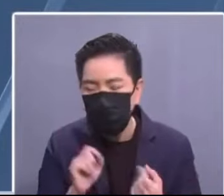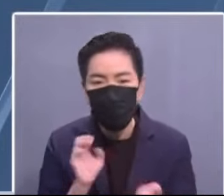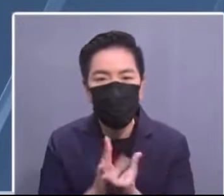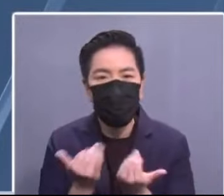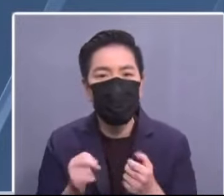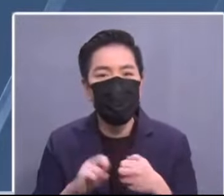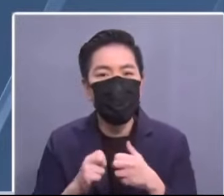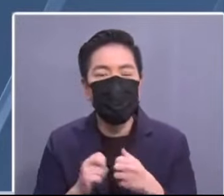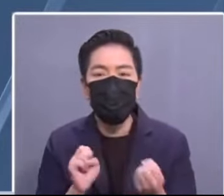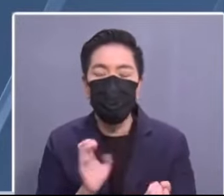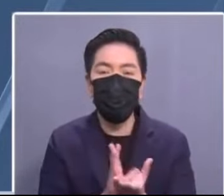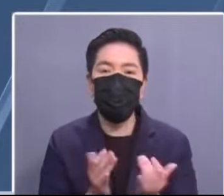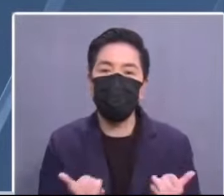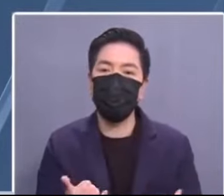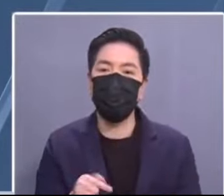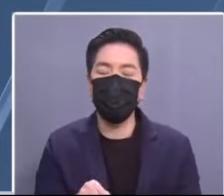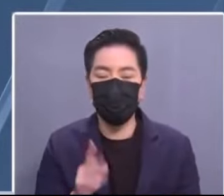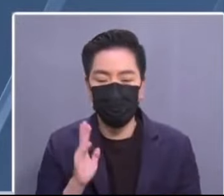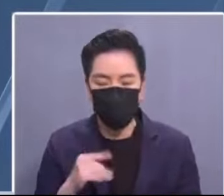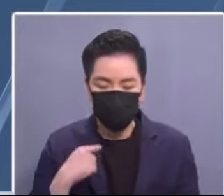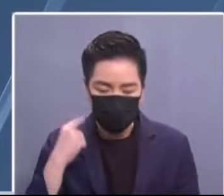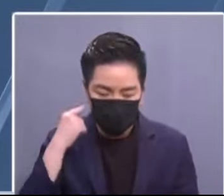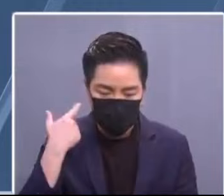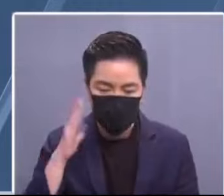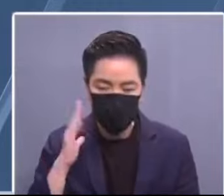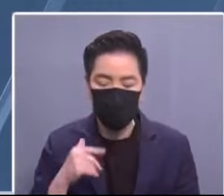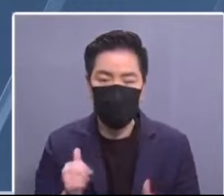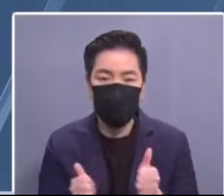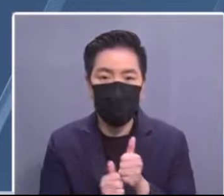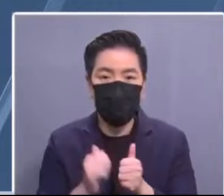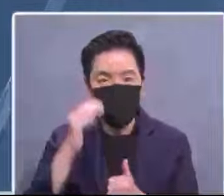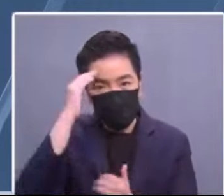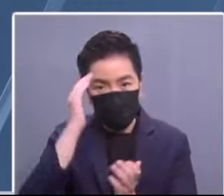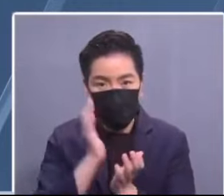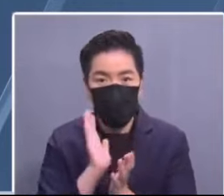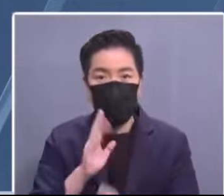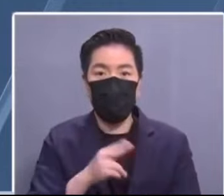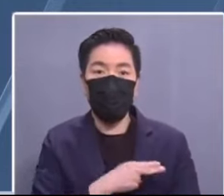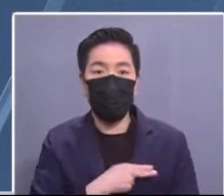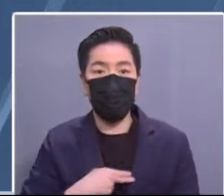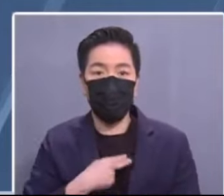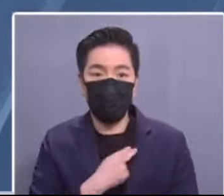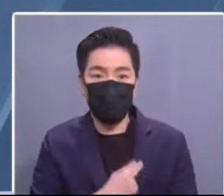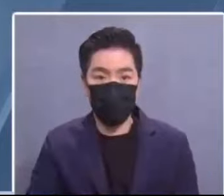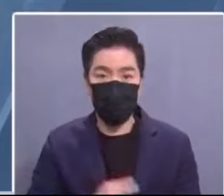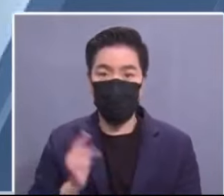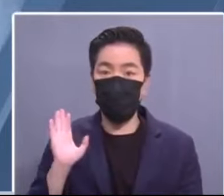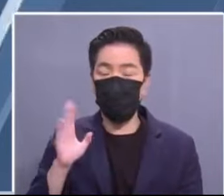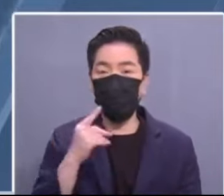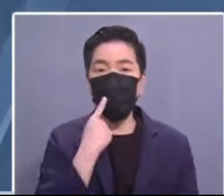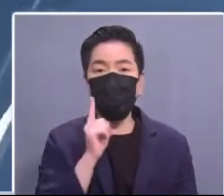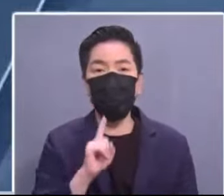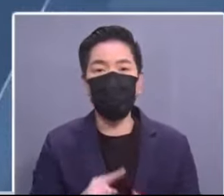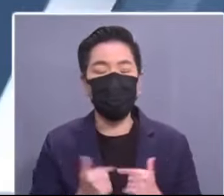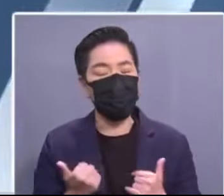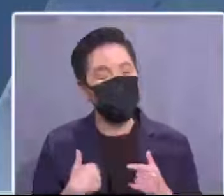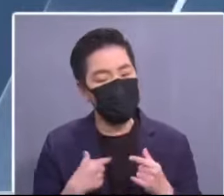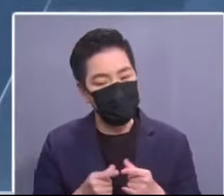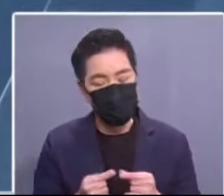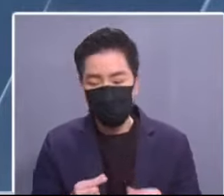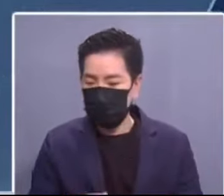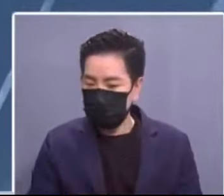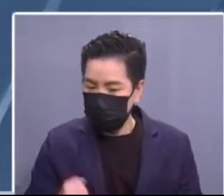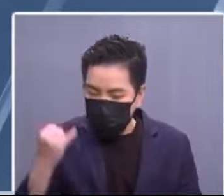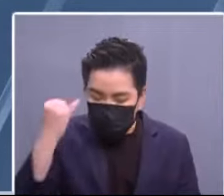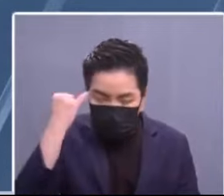ต่เกิดเหตุแบบนี้ฟังความเห็นของผู้ช่วยฝ่ายตำรวจสวิตเซอร์แลนด์หน่อยนะคะคุณยันเคทเนอร์เนี่ยบอกว่าเป็นสิ่งที่เ